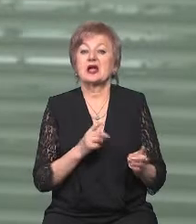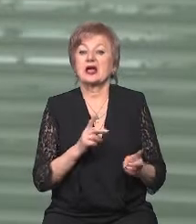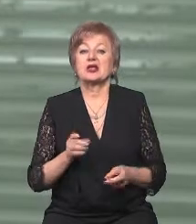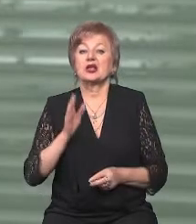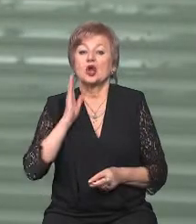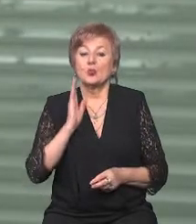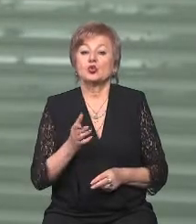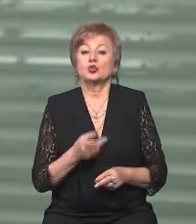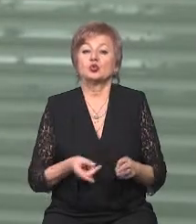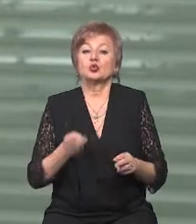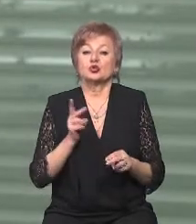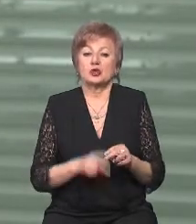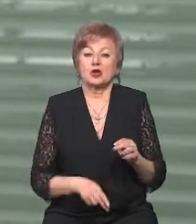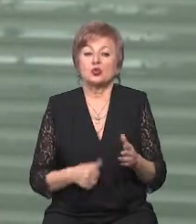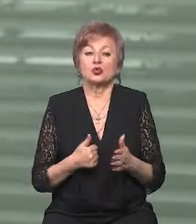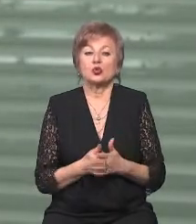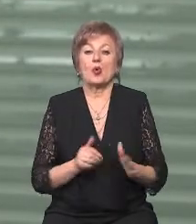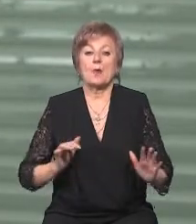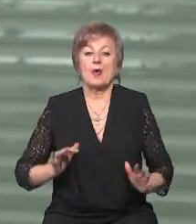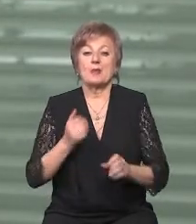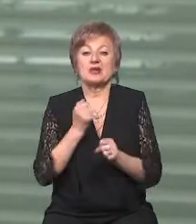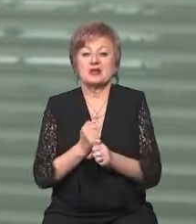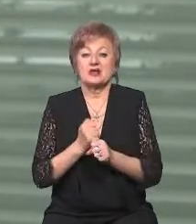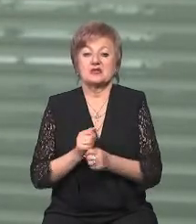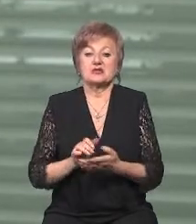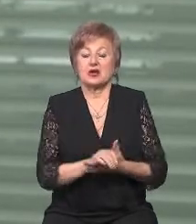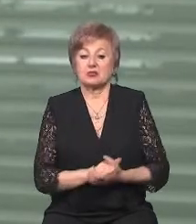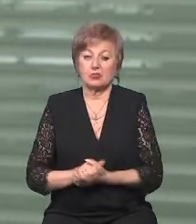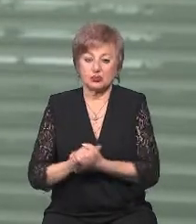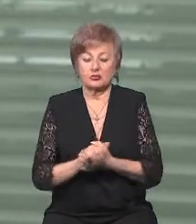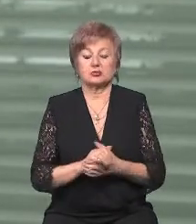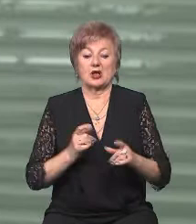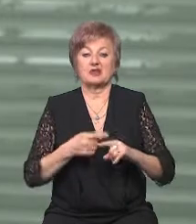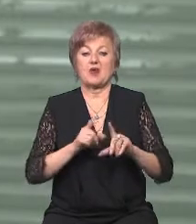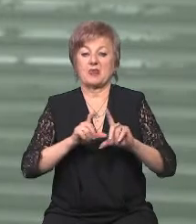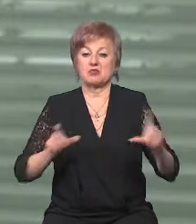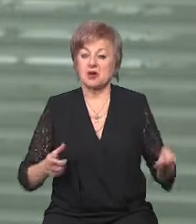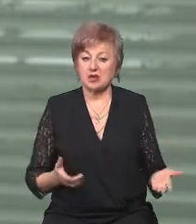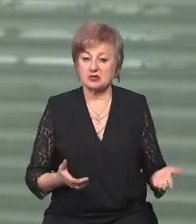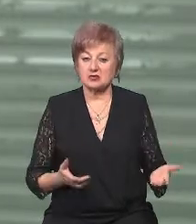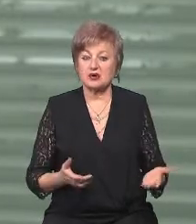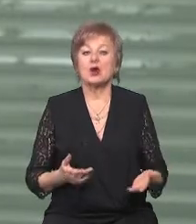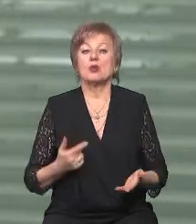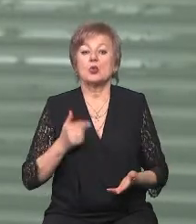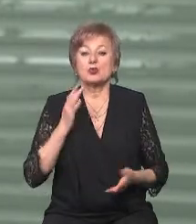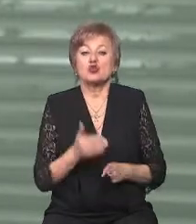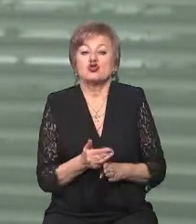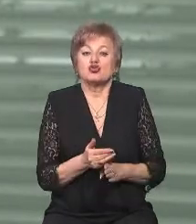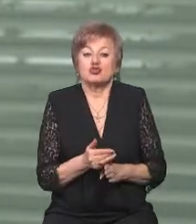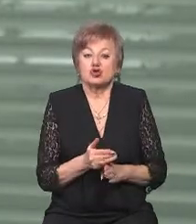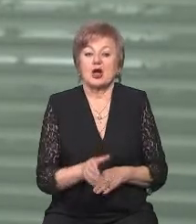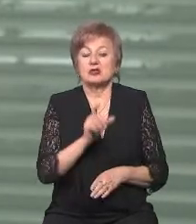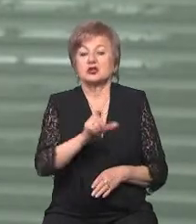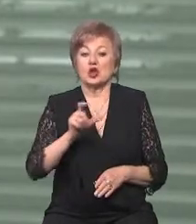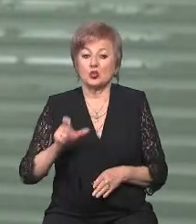будуть закінчені до моменту створення комунального некомерційного підприємства. Тобто ми вийдемо на те, що частина людей